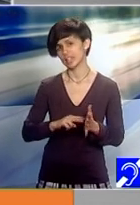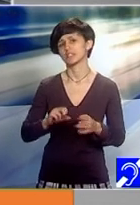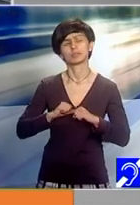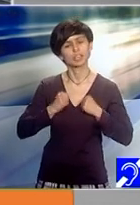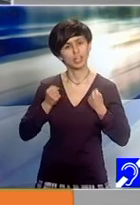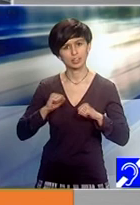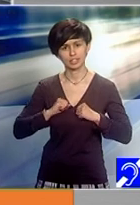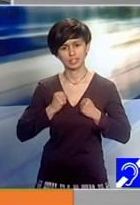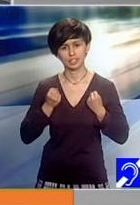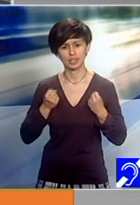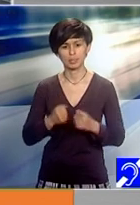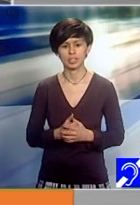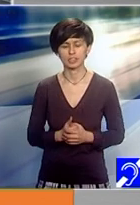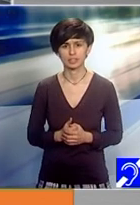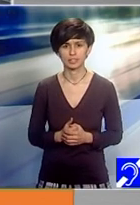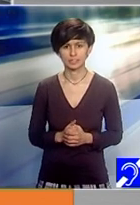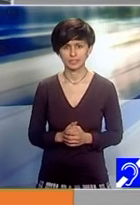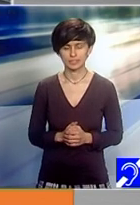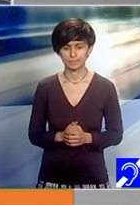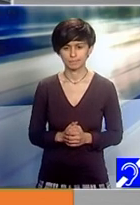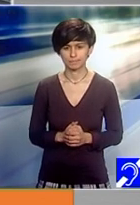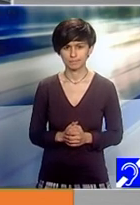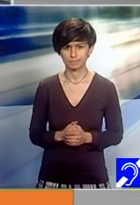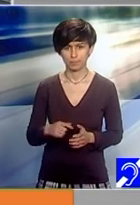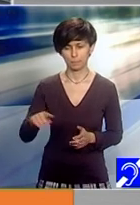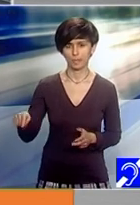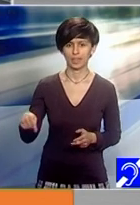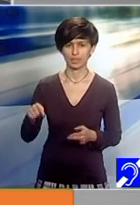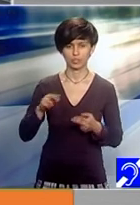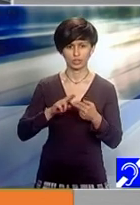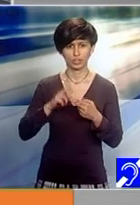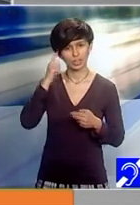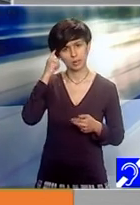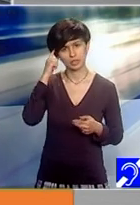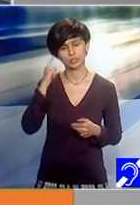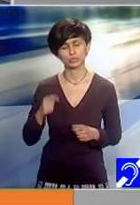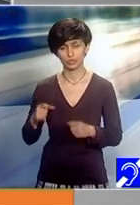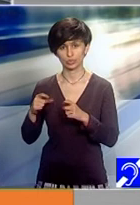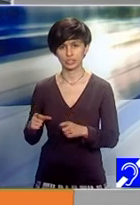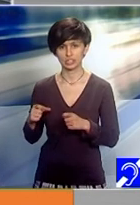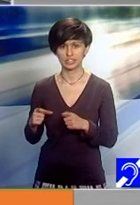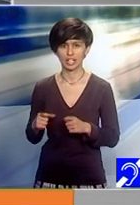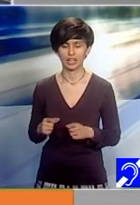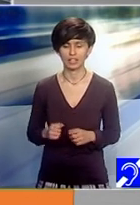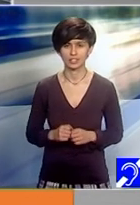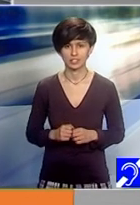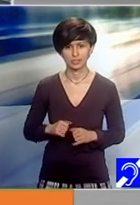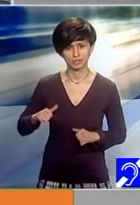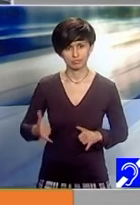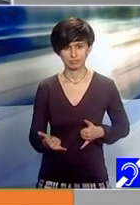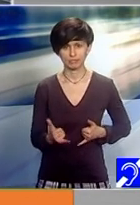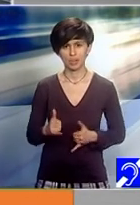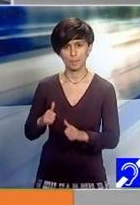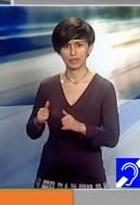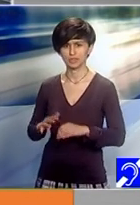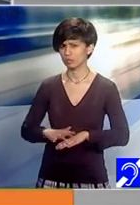ne pregătim o cunoștință cu sala de încălzire într-un patinoar imens. Au